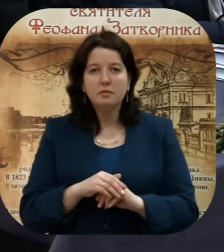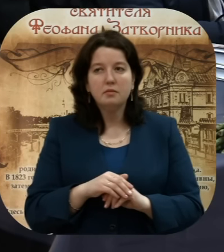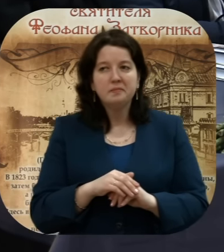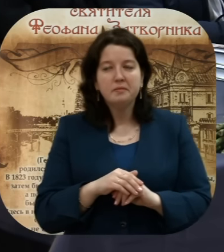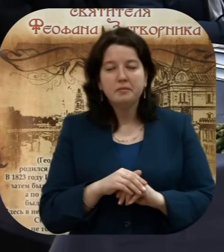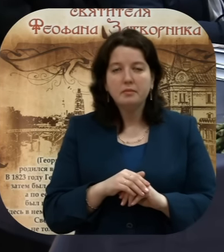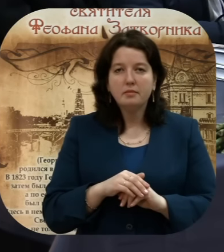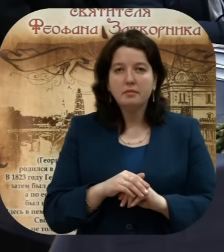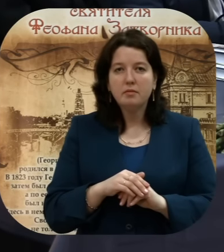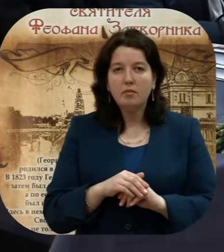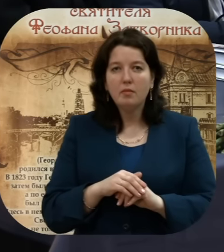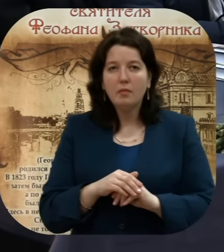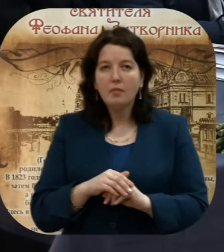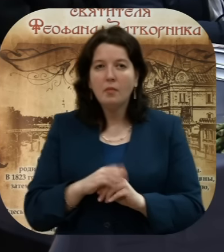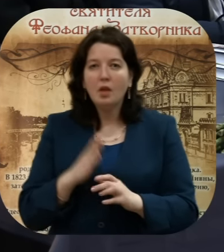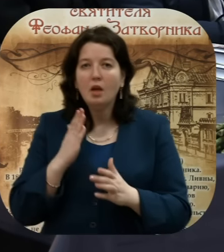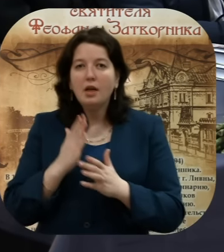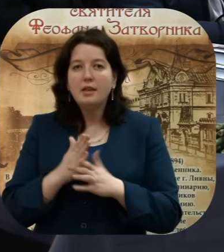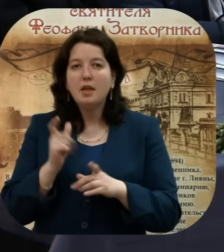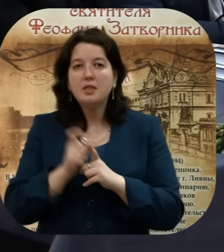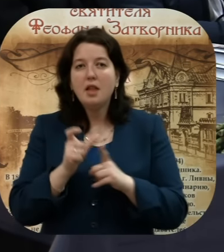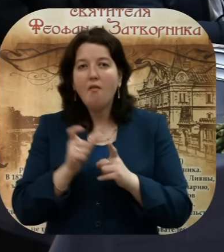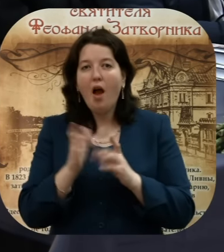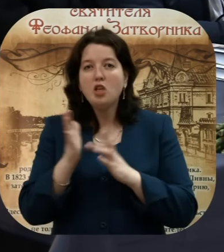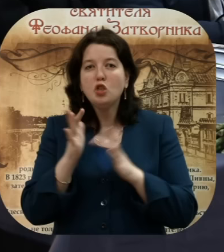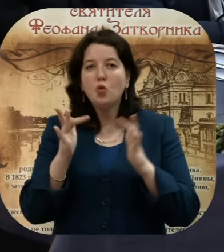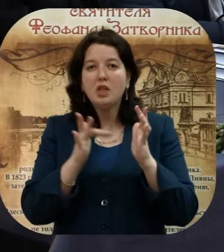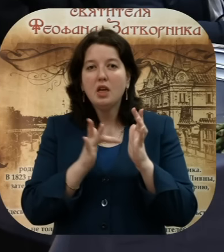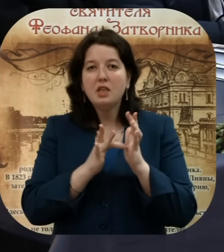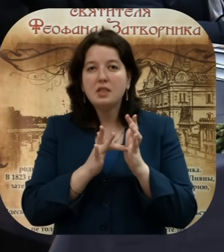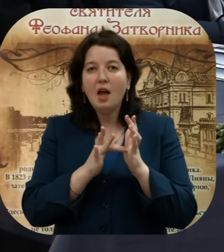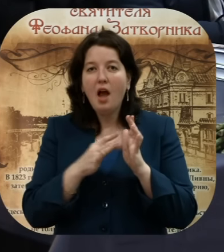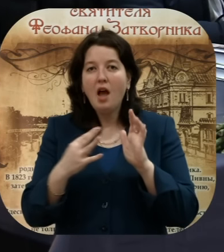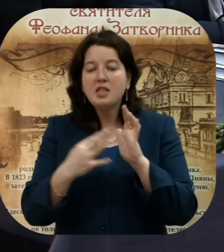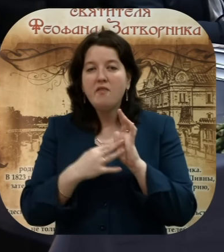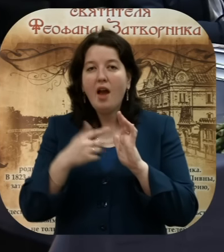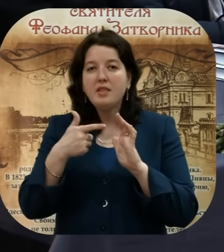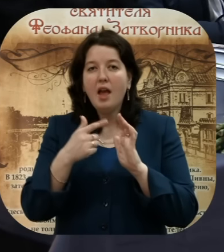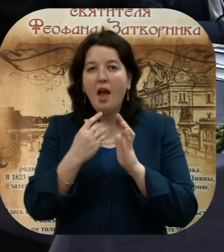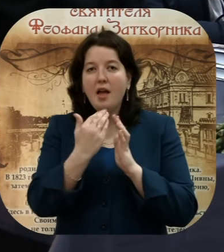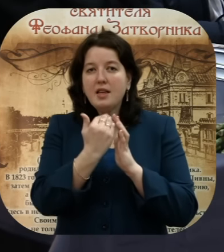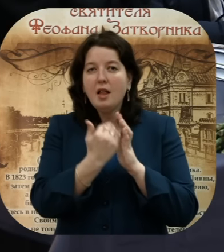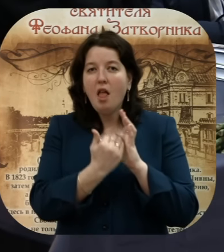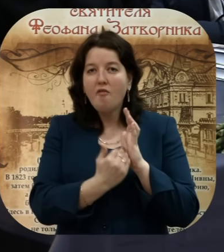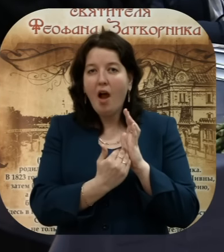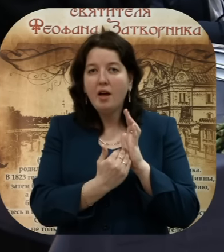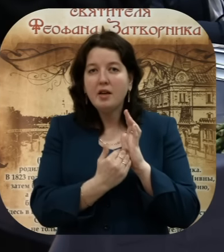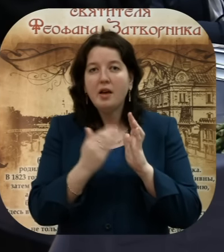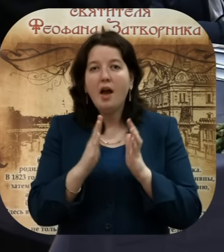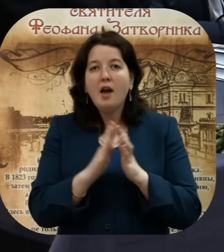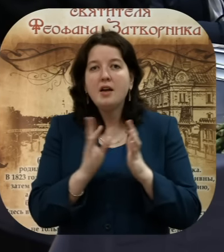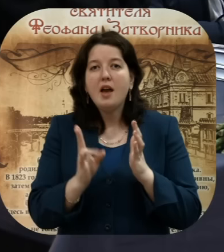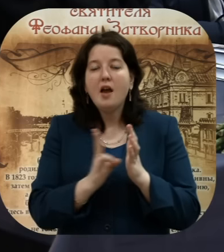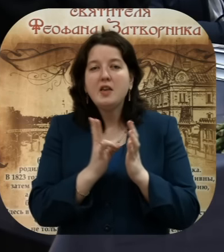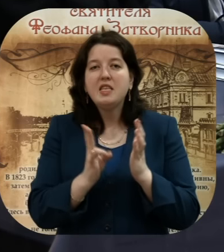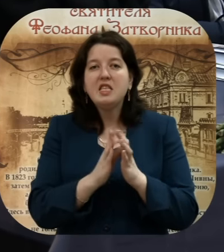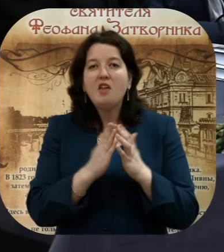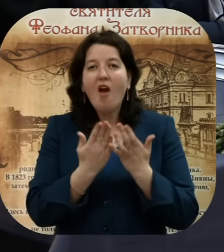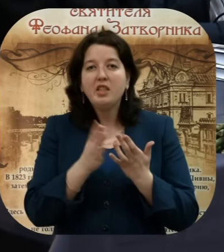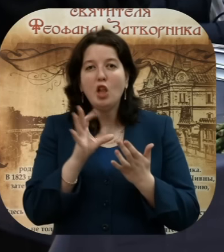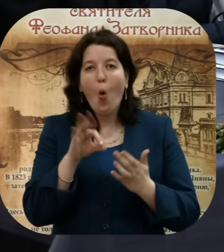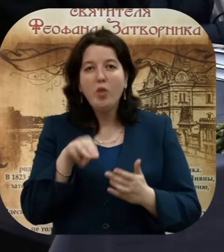Объясните, пожалуйста, слова Иисуса Христа в 9 главе Евангелия от Марка. «Есть некоторые из